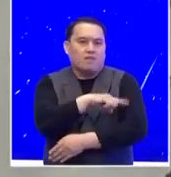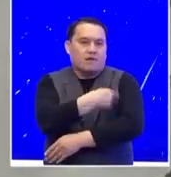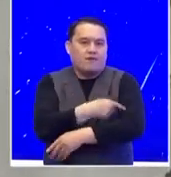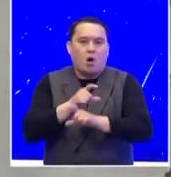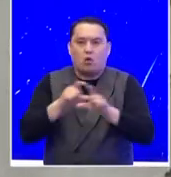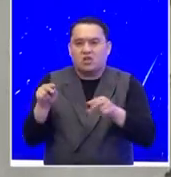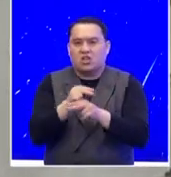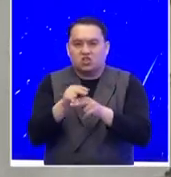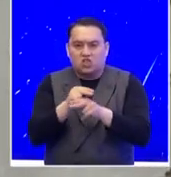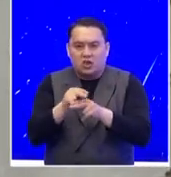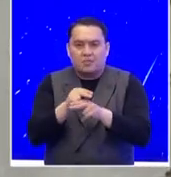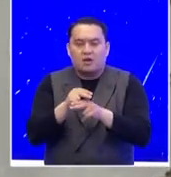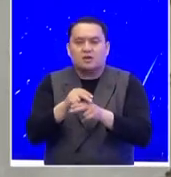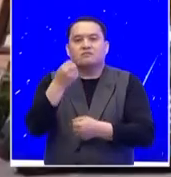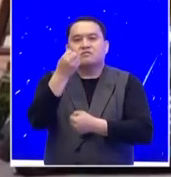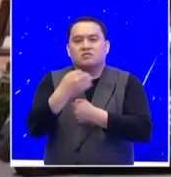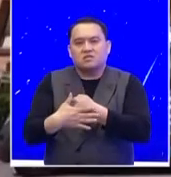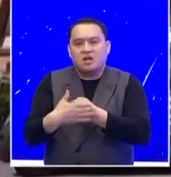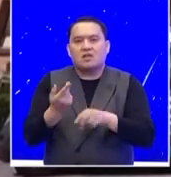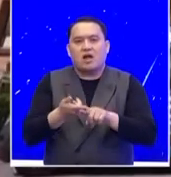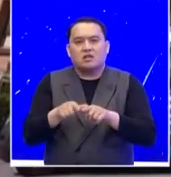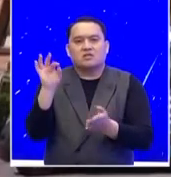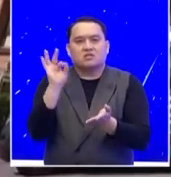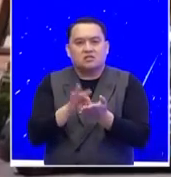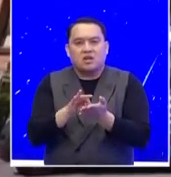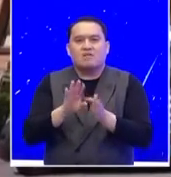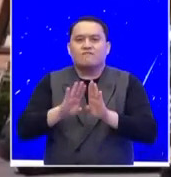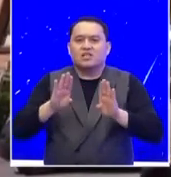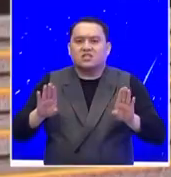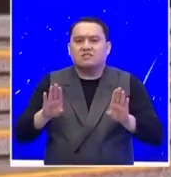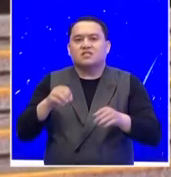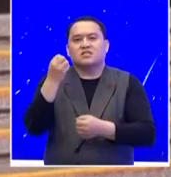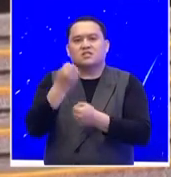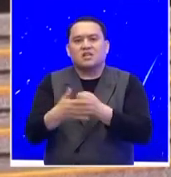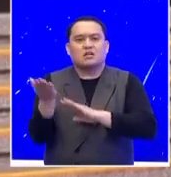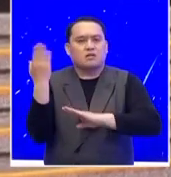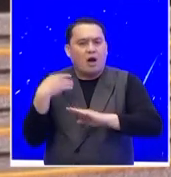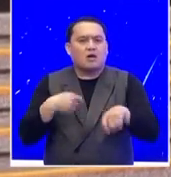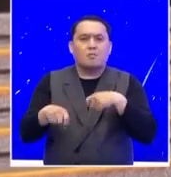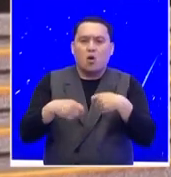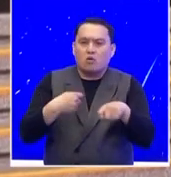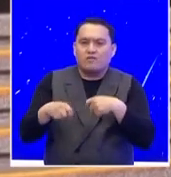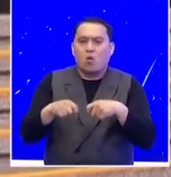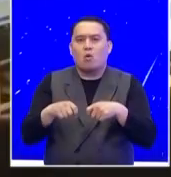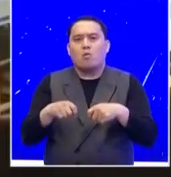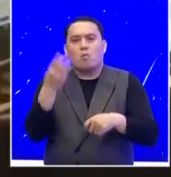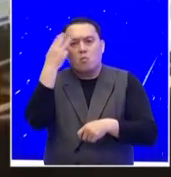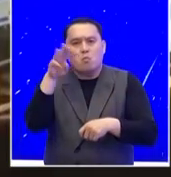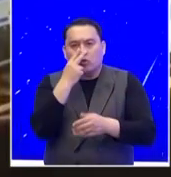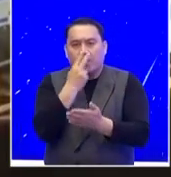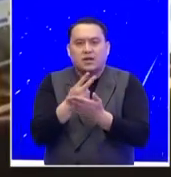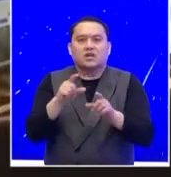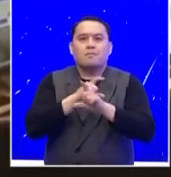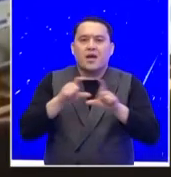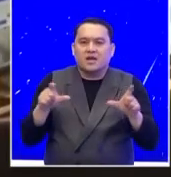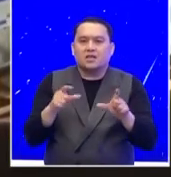лечения COVID-19. В Мадриде для этих целей переоборудовали выставочный центр, где прежде проходили ярмарки, форумы и недели моды.